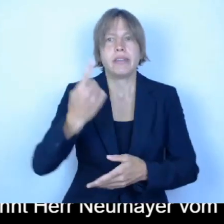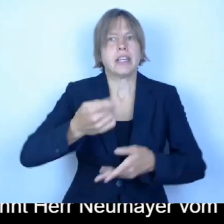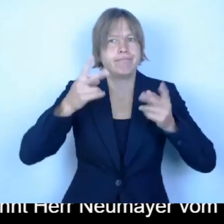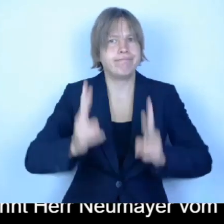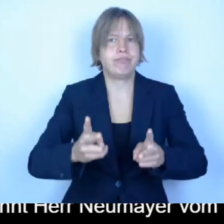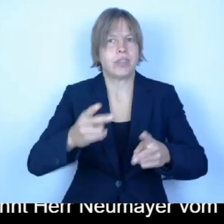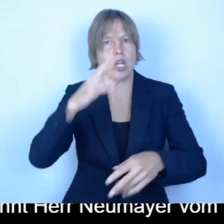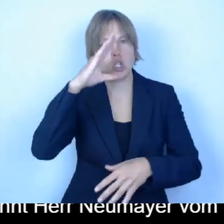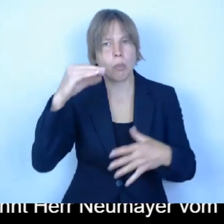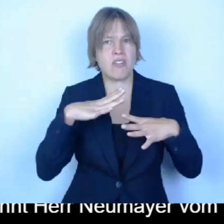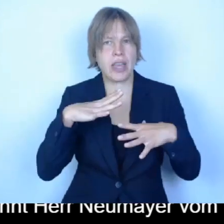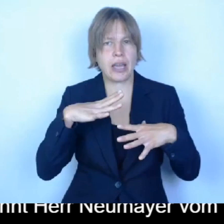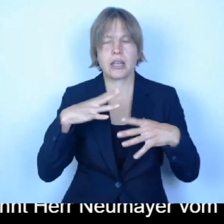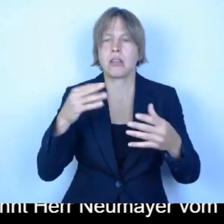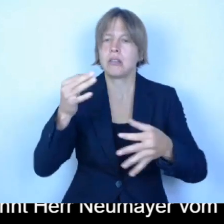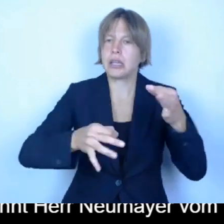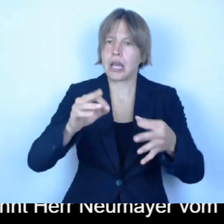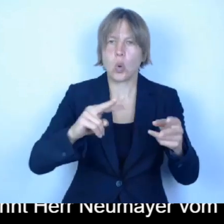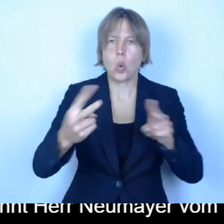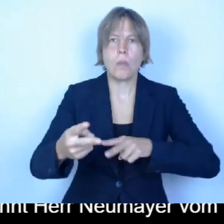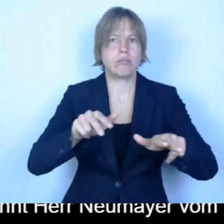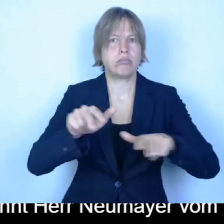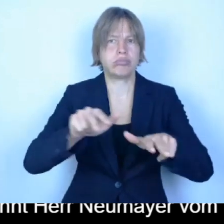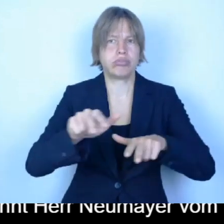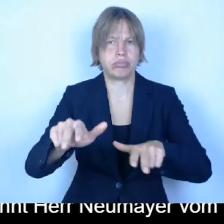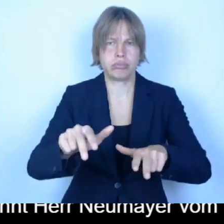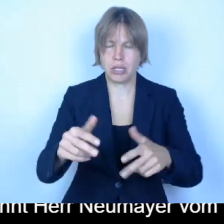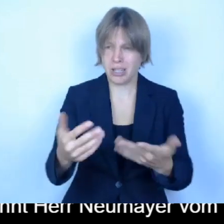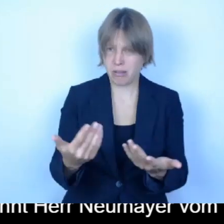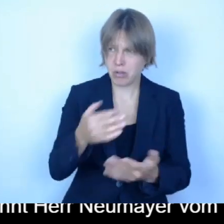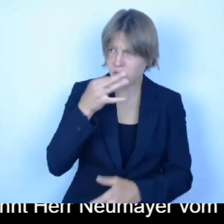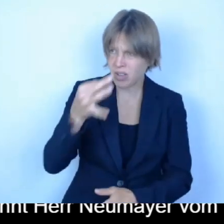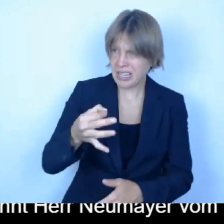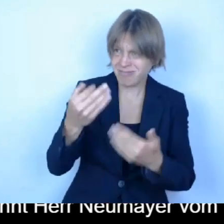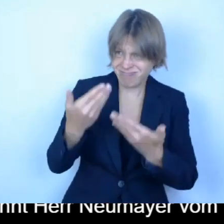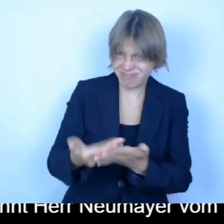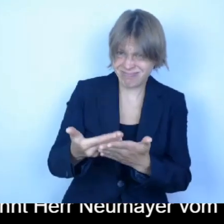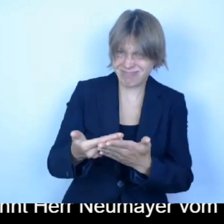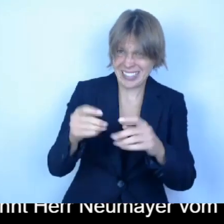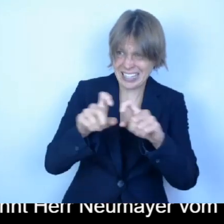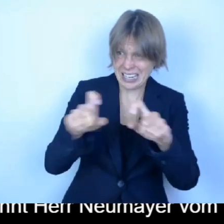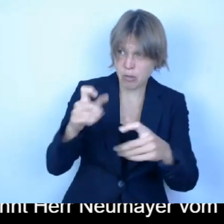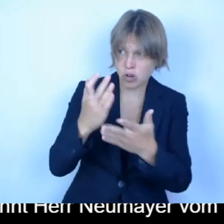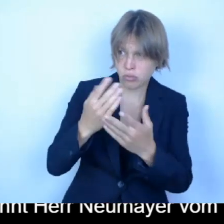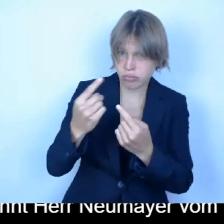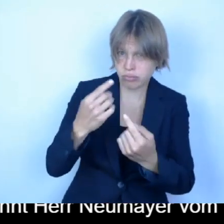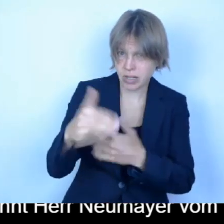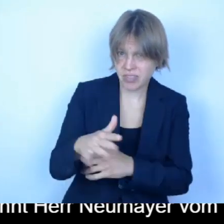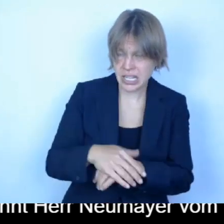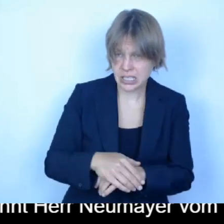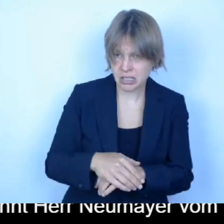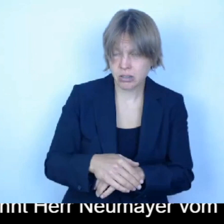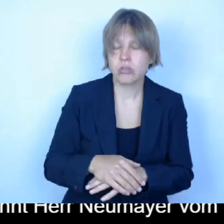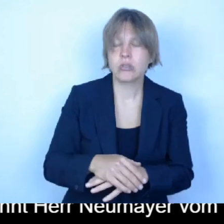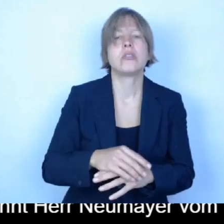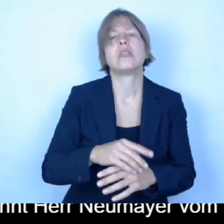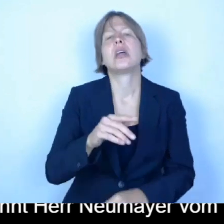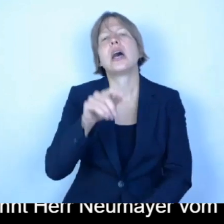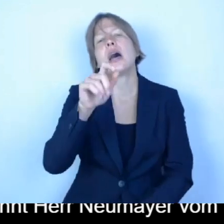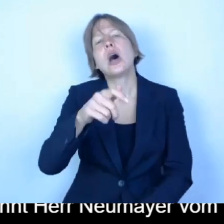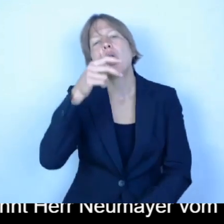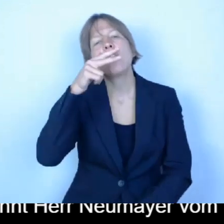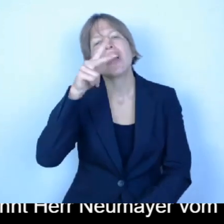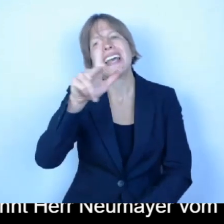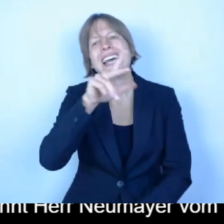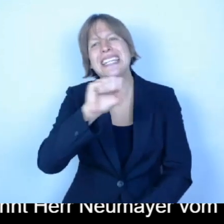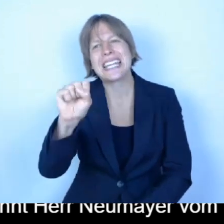Siebler, es gibt auch aus der Kulturszene ja so Hinweise, man könnte auch beim Repertoire ja